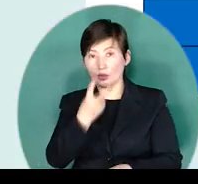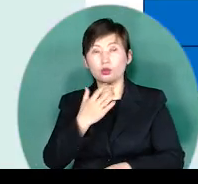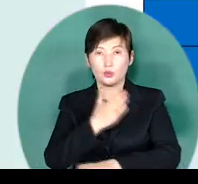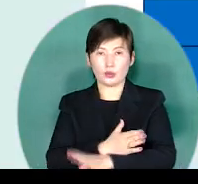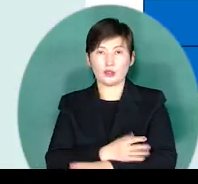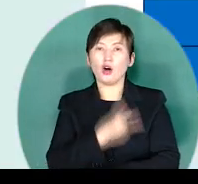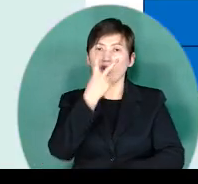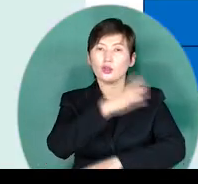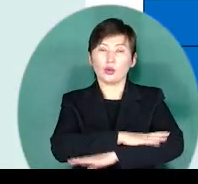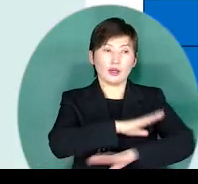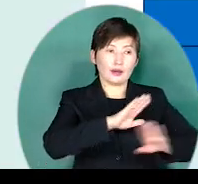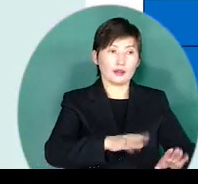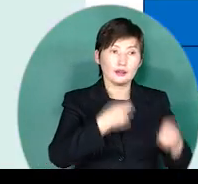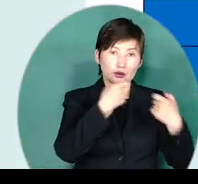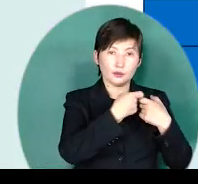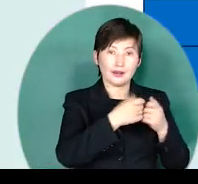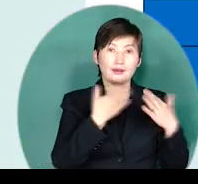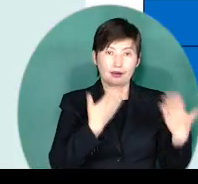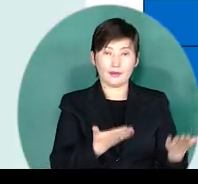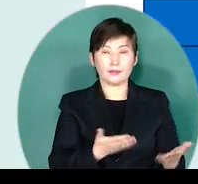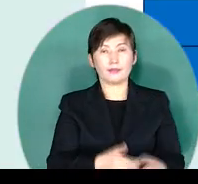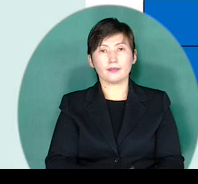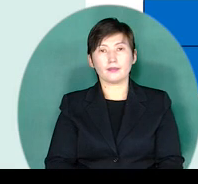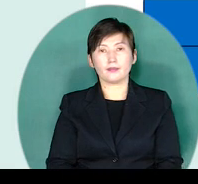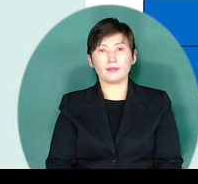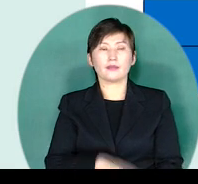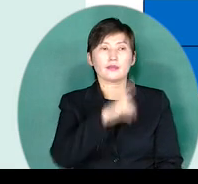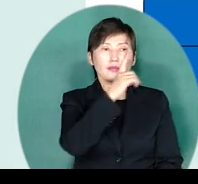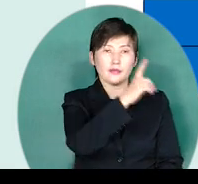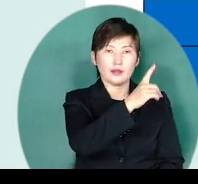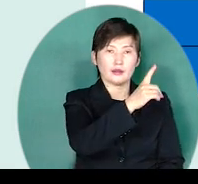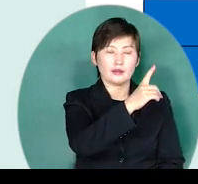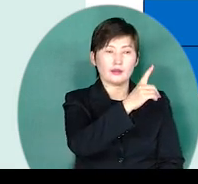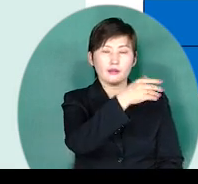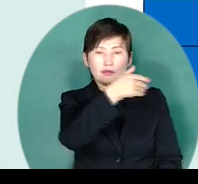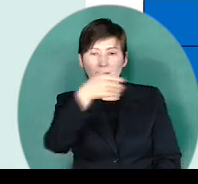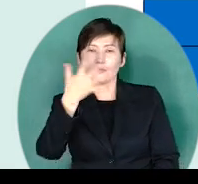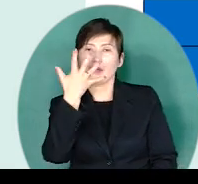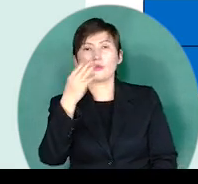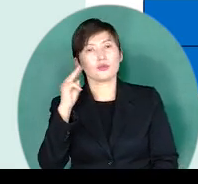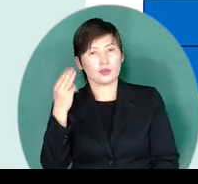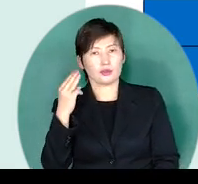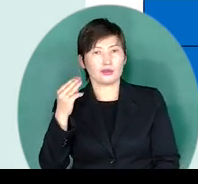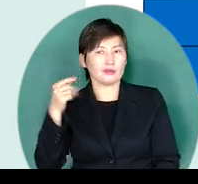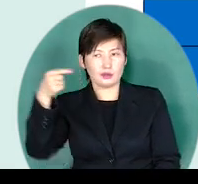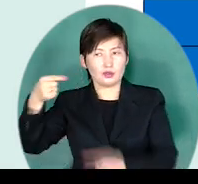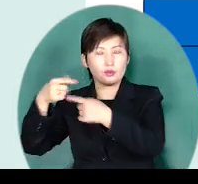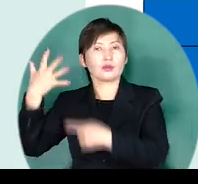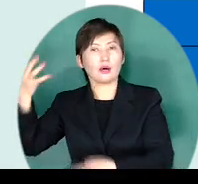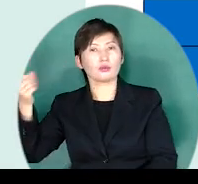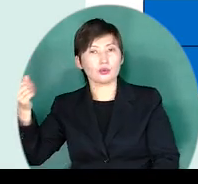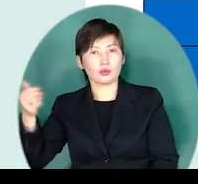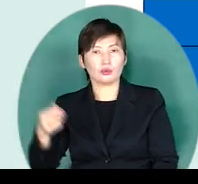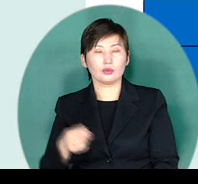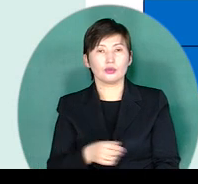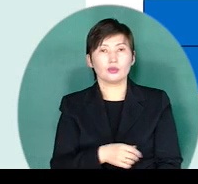дугаар ангийнхан даалгавраа багшийн хариутаа тулгацгаая. За нэгтийн дэвсгэр 5 ширхэг байна. Тэгвэл нийт 5 төгрөг байна.